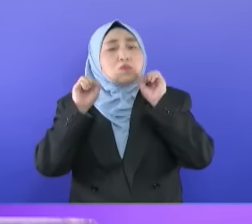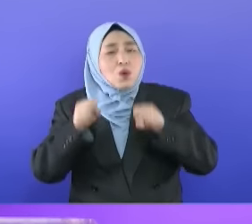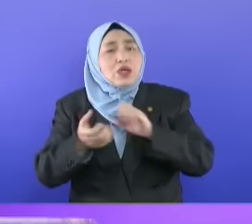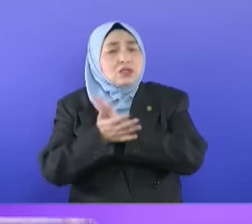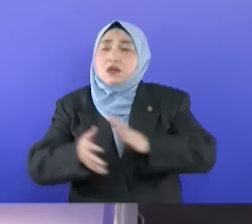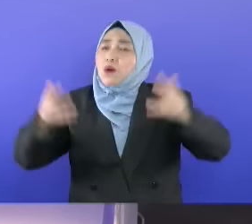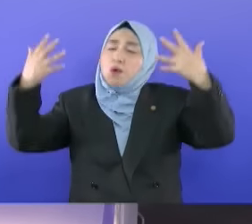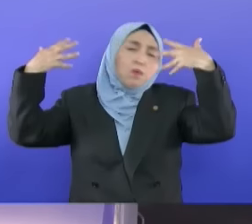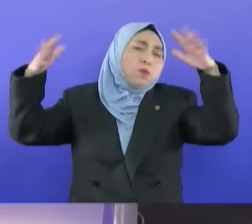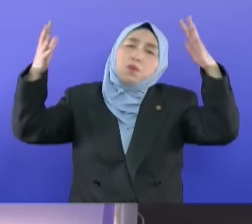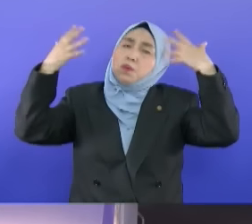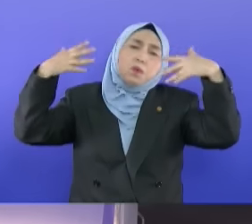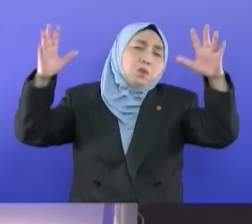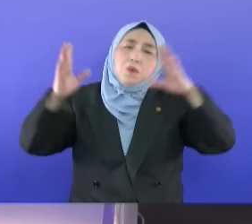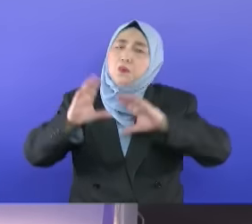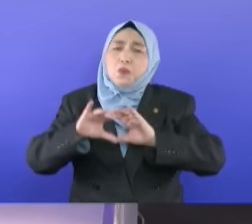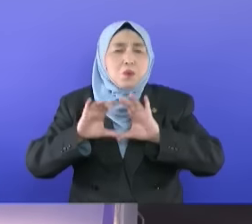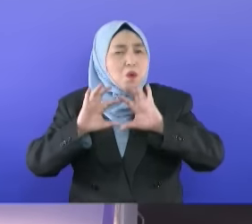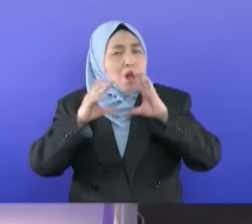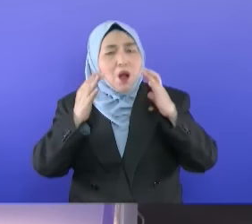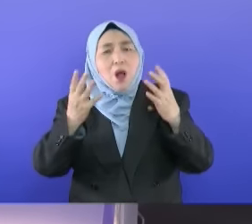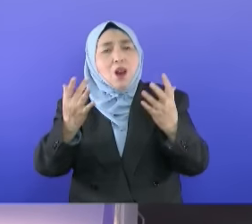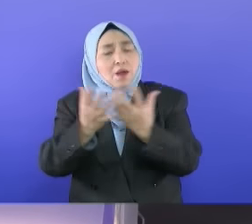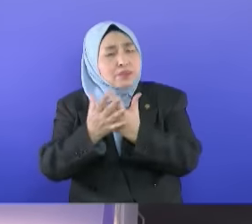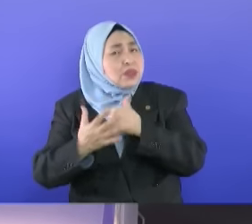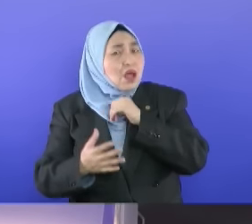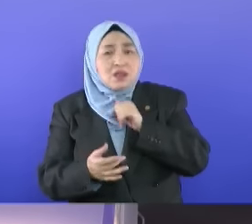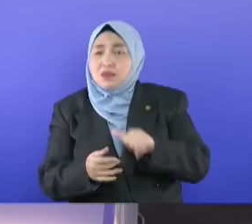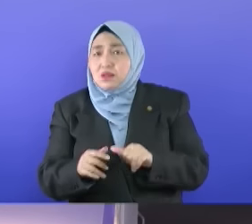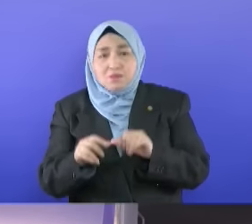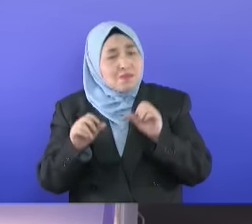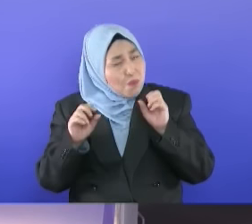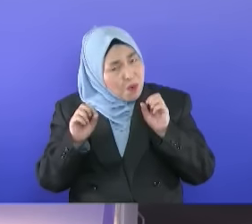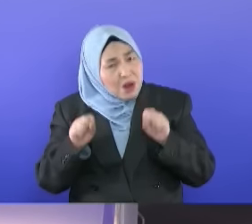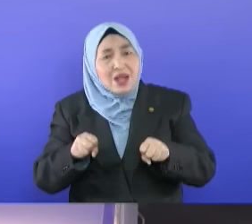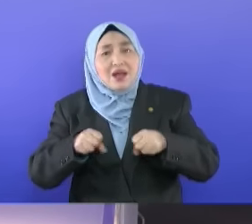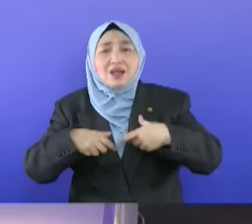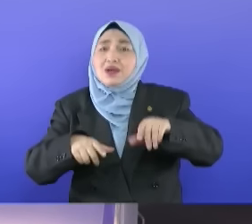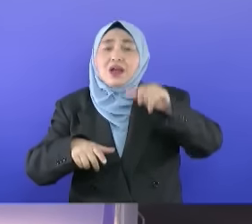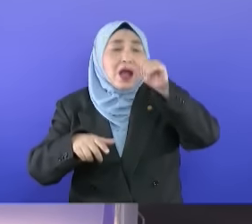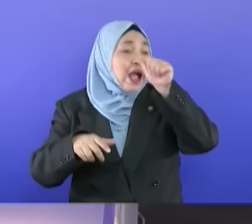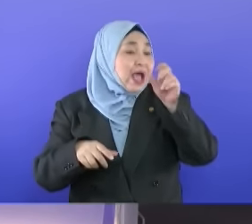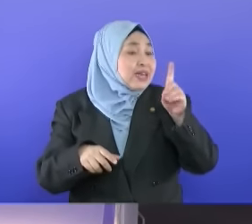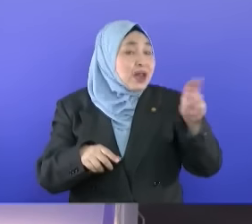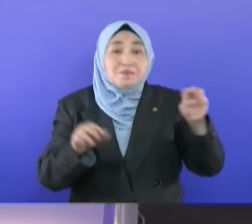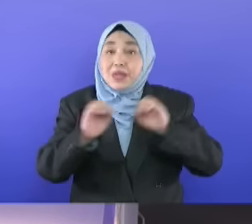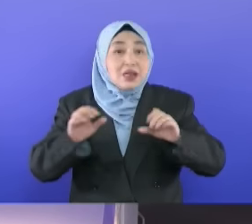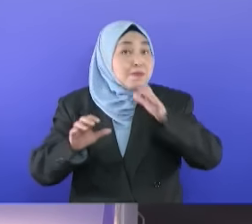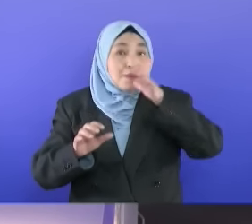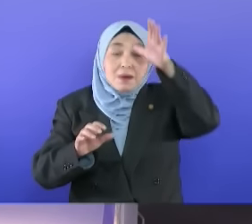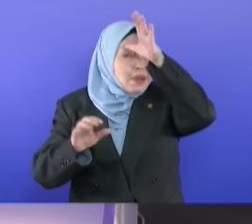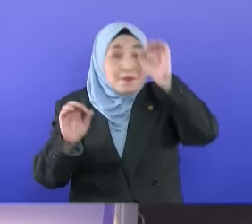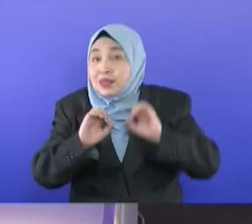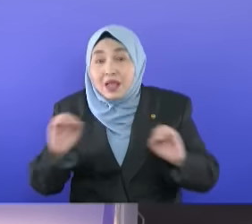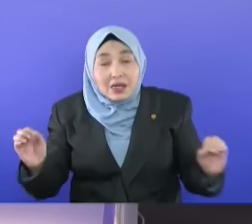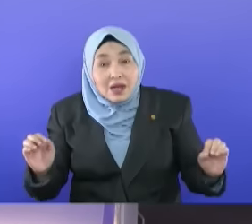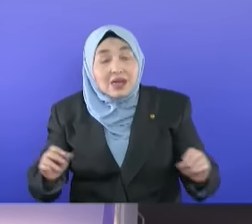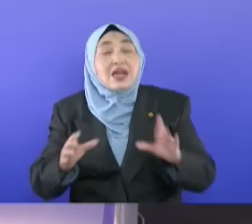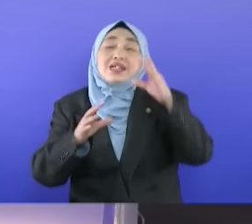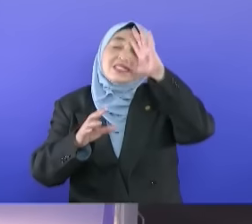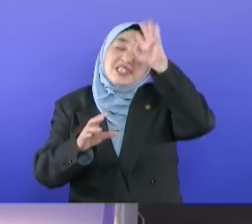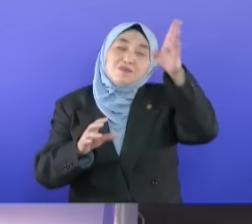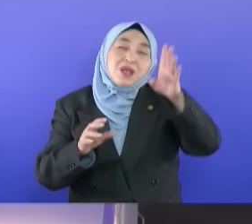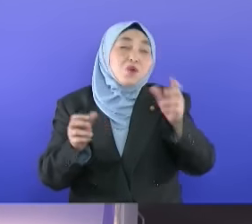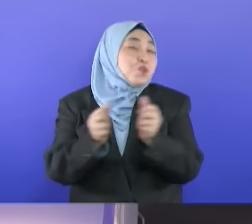alam ini tidak mustahil bagi Allah untuk menciptakan Adam tak ada Ayah tak ada ibu nak ciptakan Nabi Isa